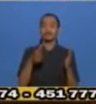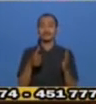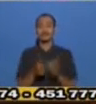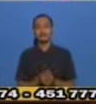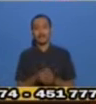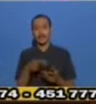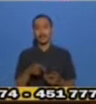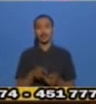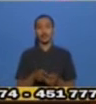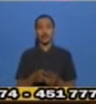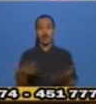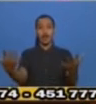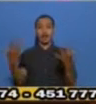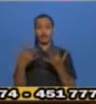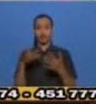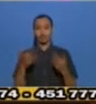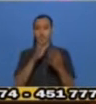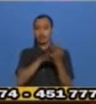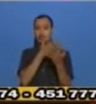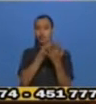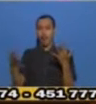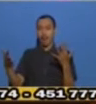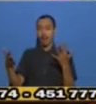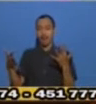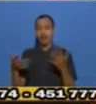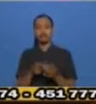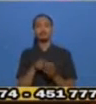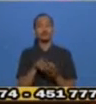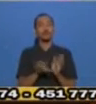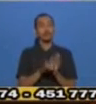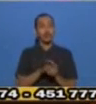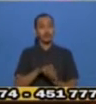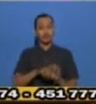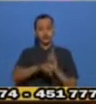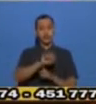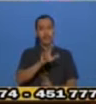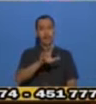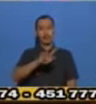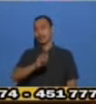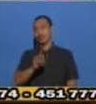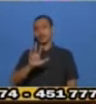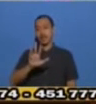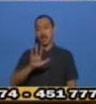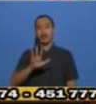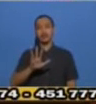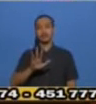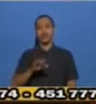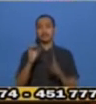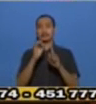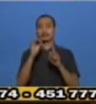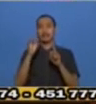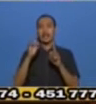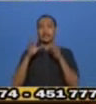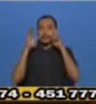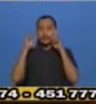tertata. Jadi misalnya jam 8 sampai jam 9 yang hadir hanya 100 orang gitu. Jam 9, jam 10